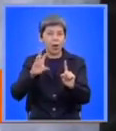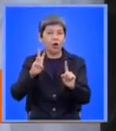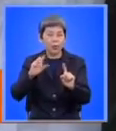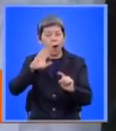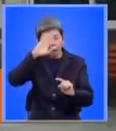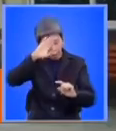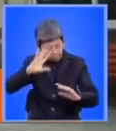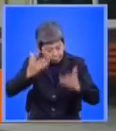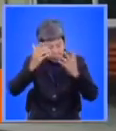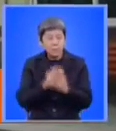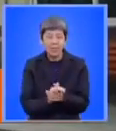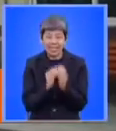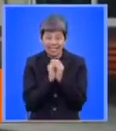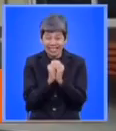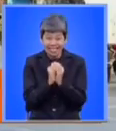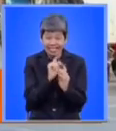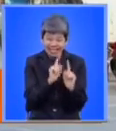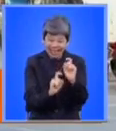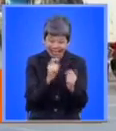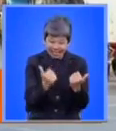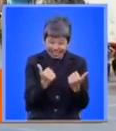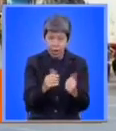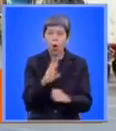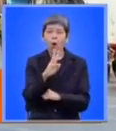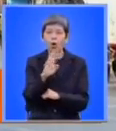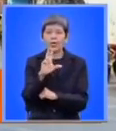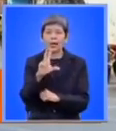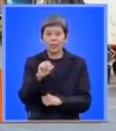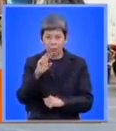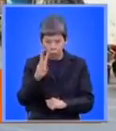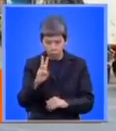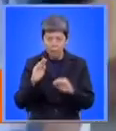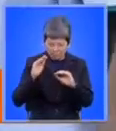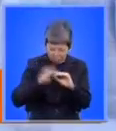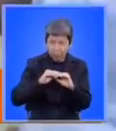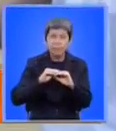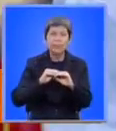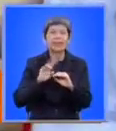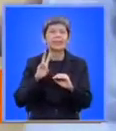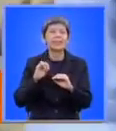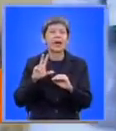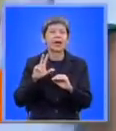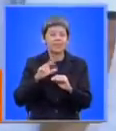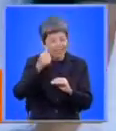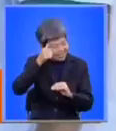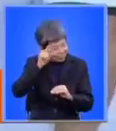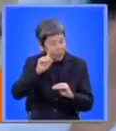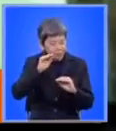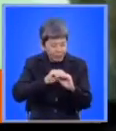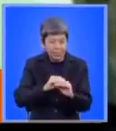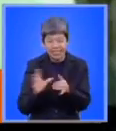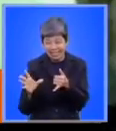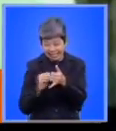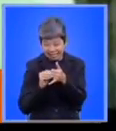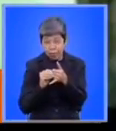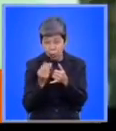1,563 คนส่วนในจีนครับยอดผู้เสียชีวิตล่าสุดอยู่ที่636คนนะครับเพิ่มขึ้น73คนภายใน1วันแล้วก็ผู้ติดเชื้อเ